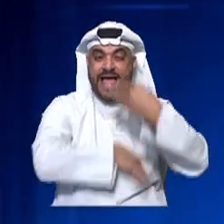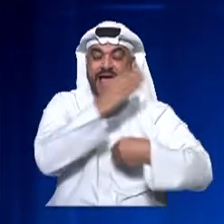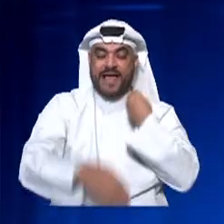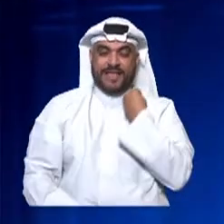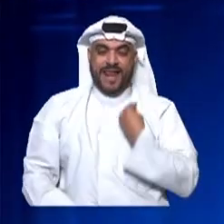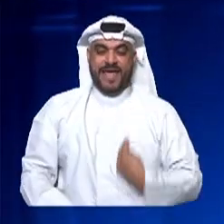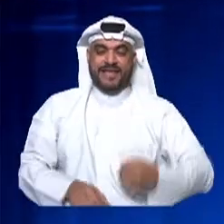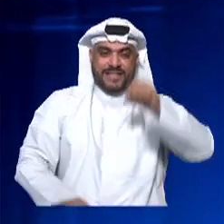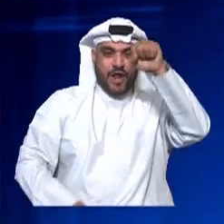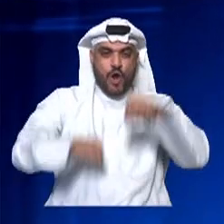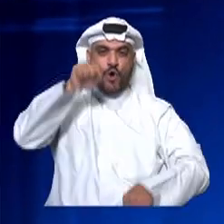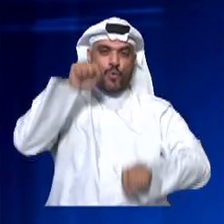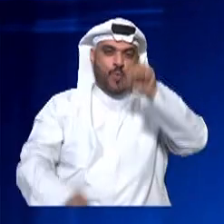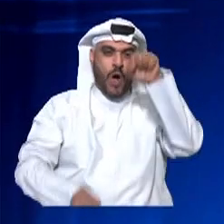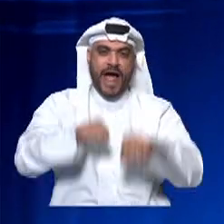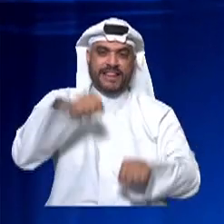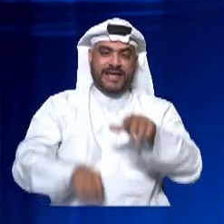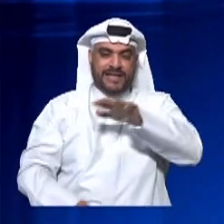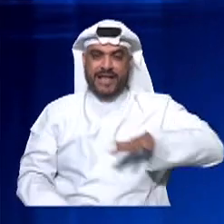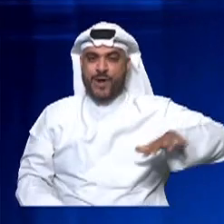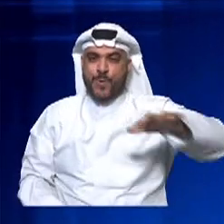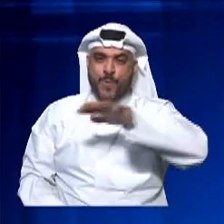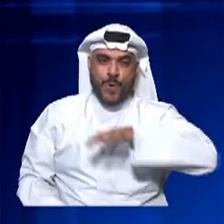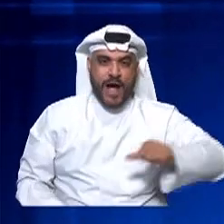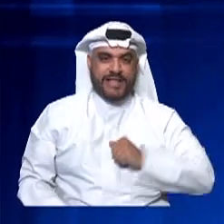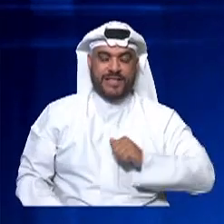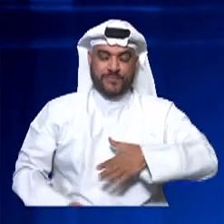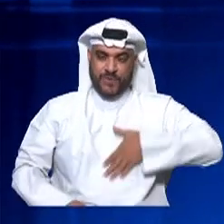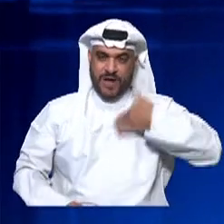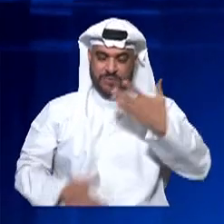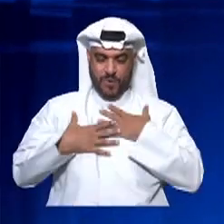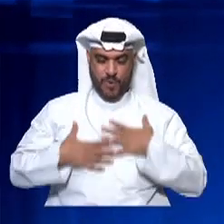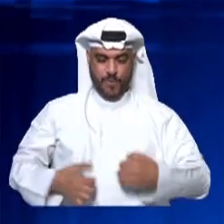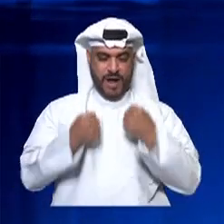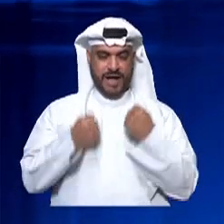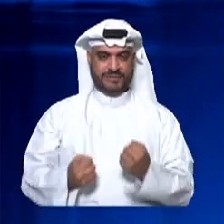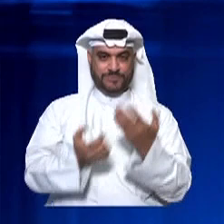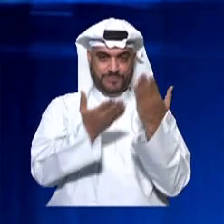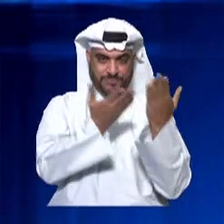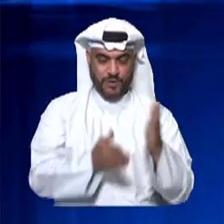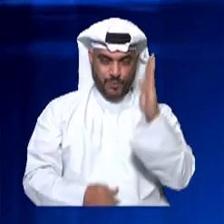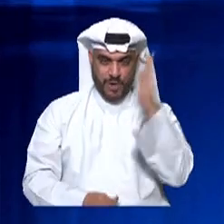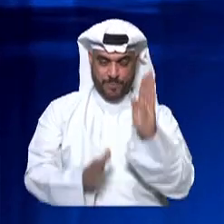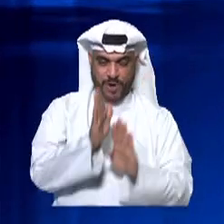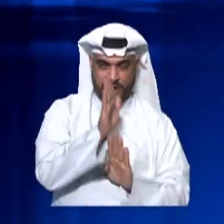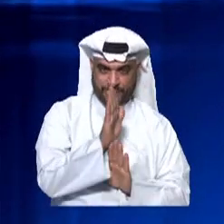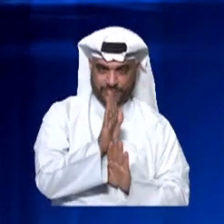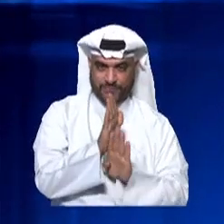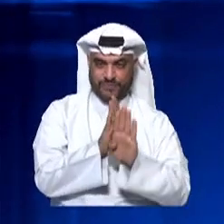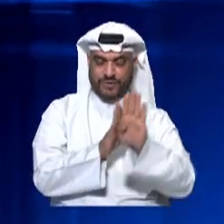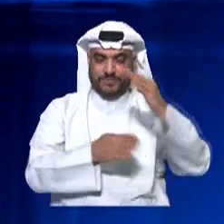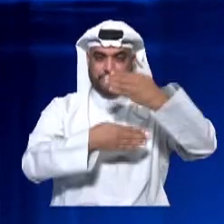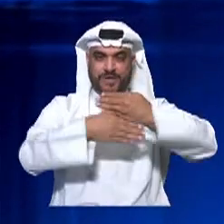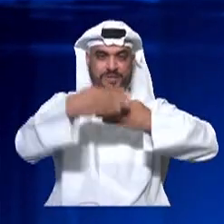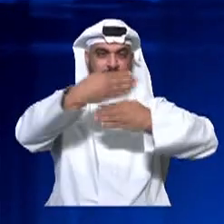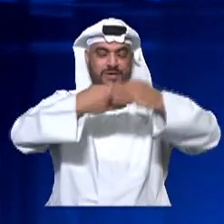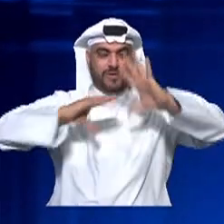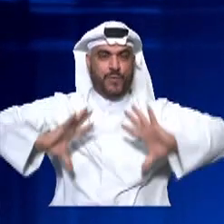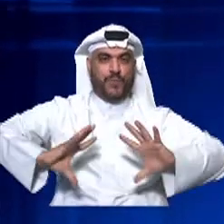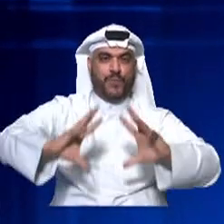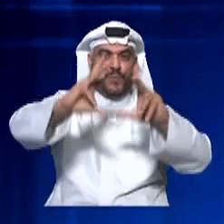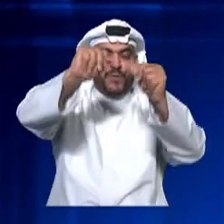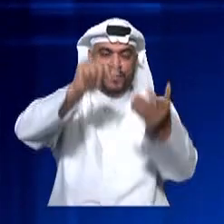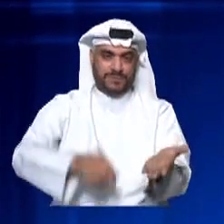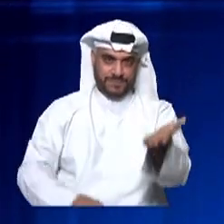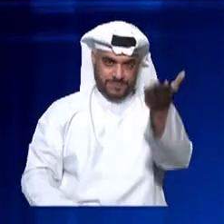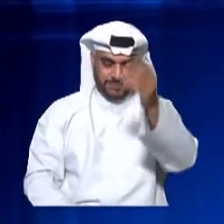متمنيا سموه رعاه الله لفخامته موفور الصحة والعافية لجمهورية بنين وشعبها الصديق كل التقدم